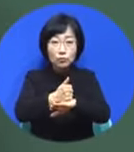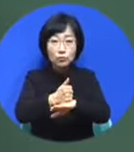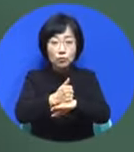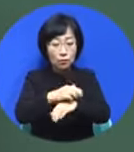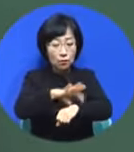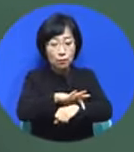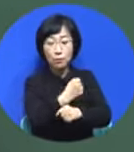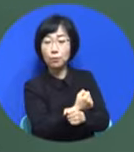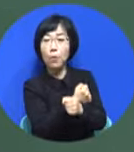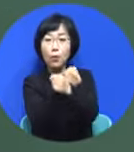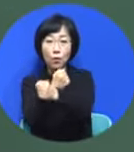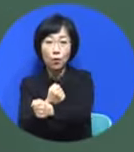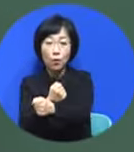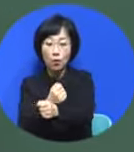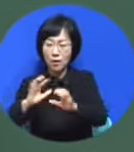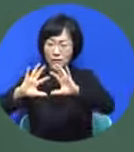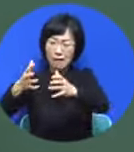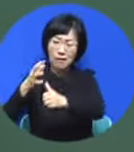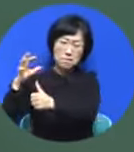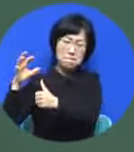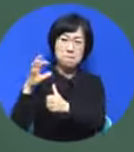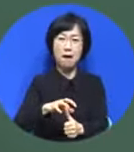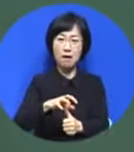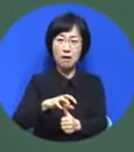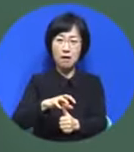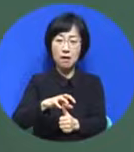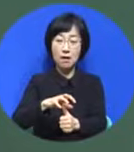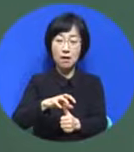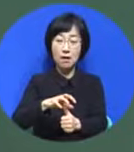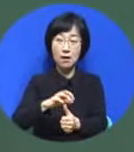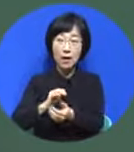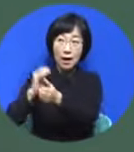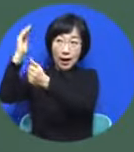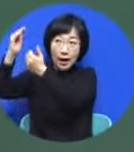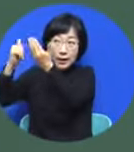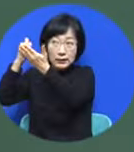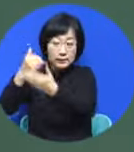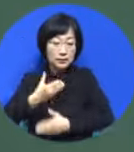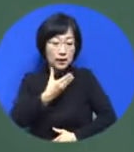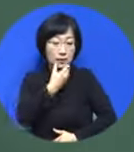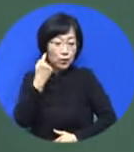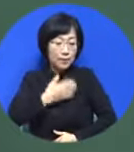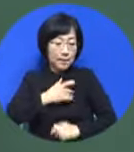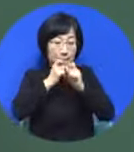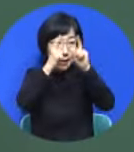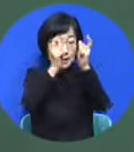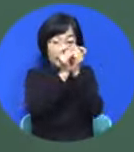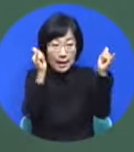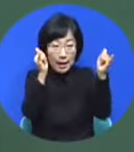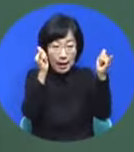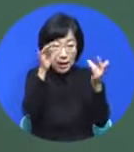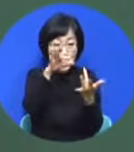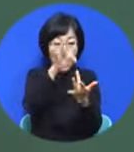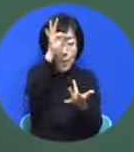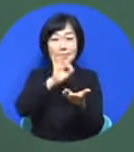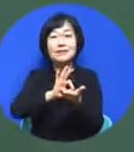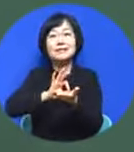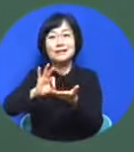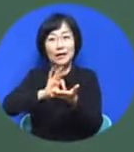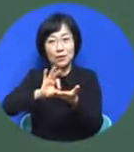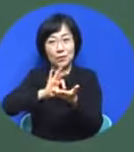hard, their children became captives and colonized. 하나님을 통해서 이렇게 통치자로 세워서 하나님의 복음을 선교는 절대